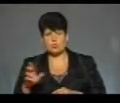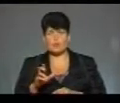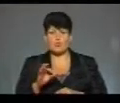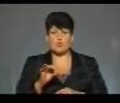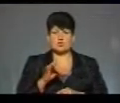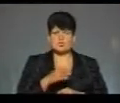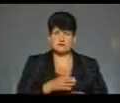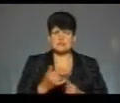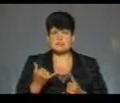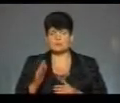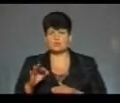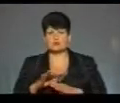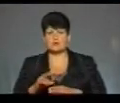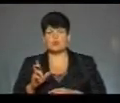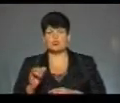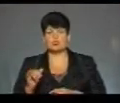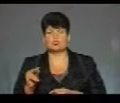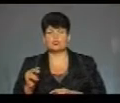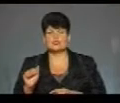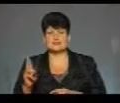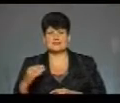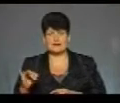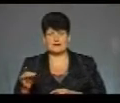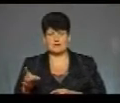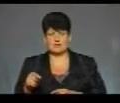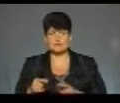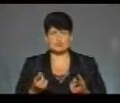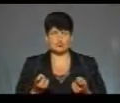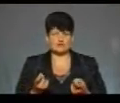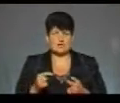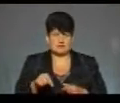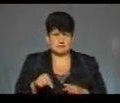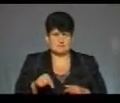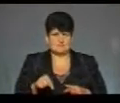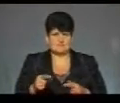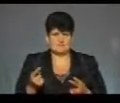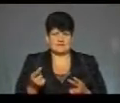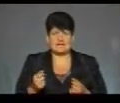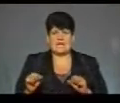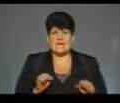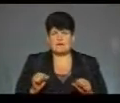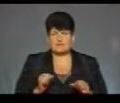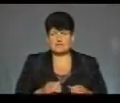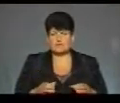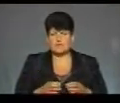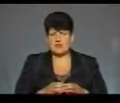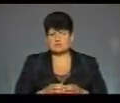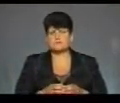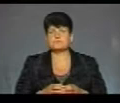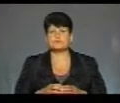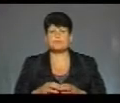Зараз будуть проходити в Бучицькому районі. Залучається цього разу керівництво бригади і батальйонів,